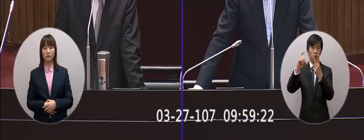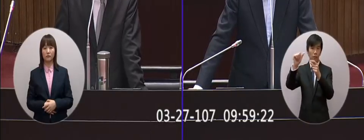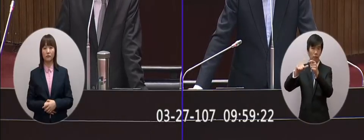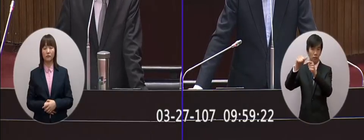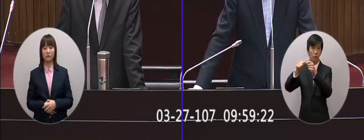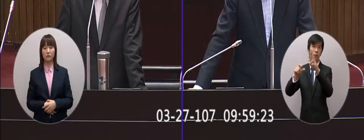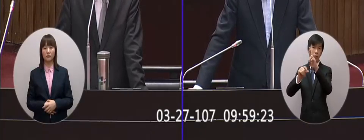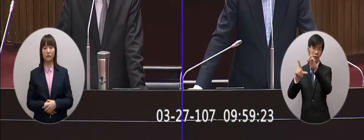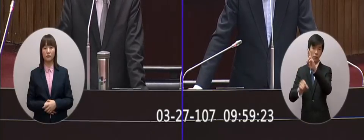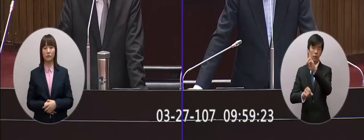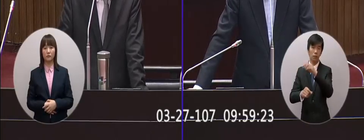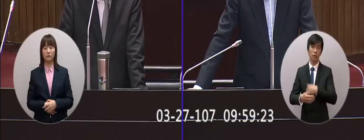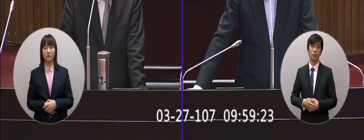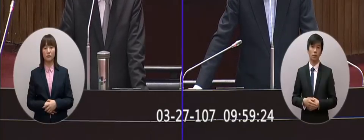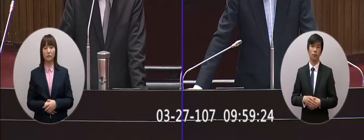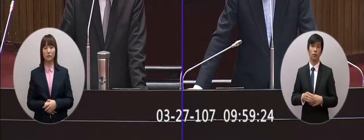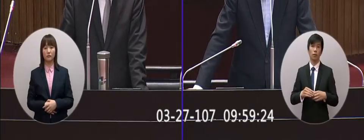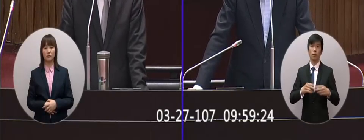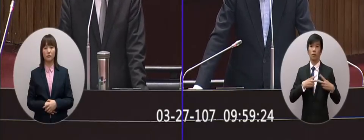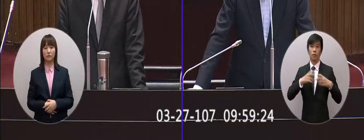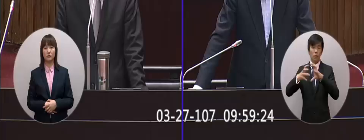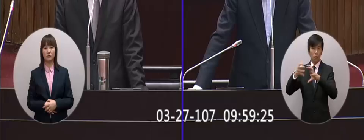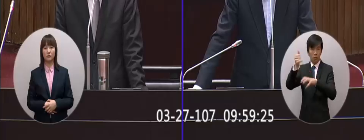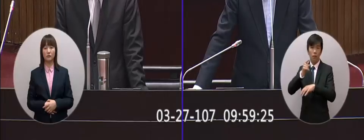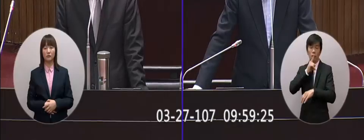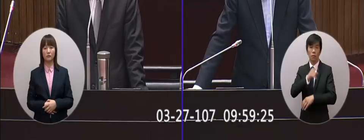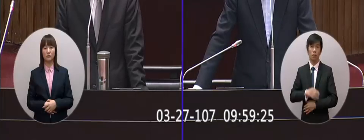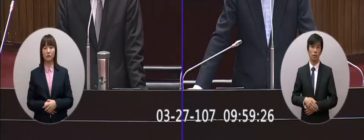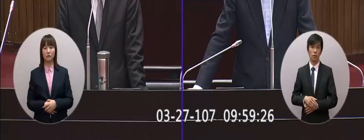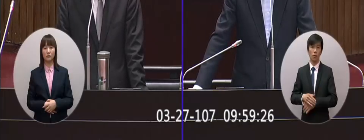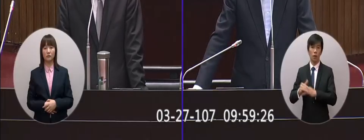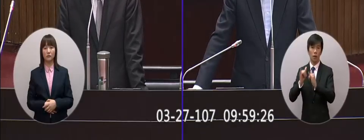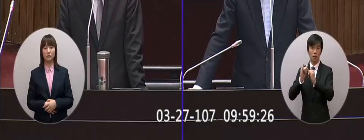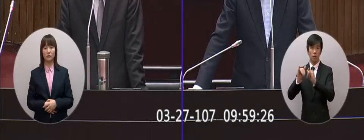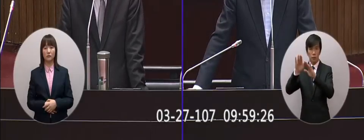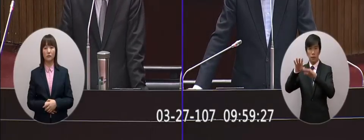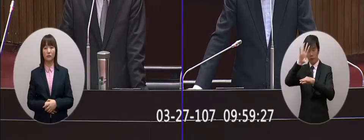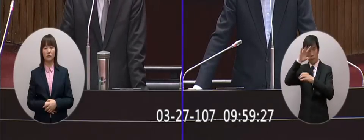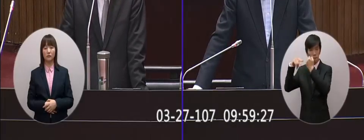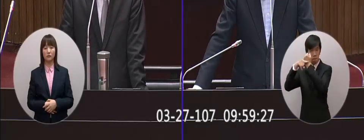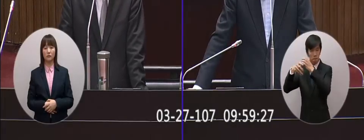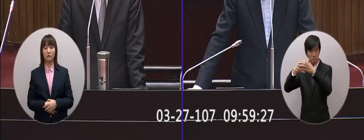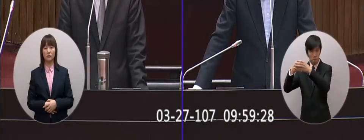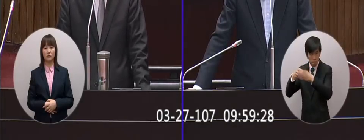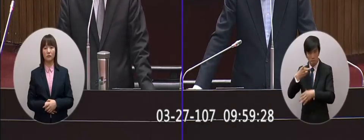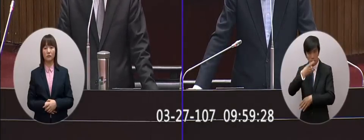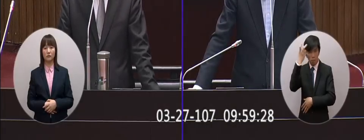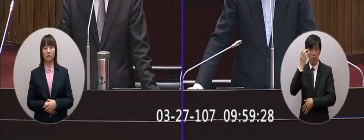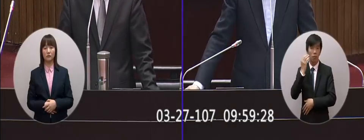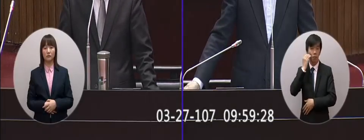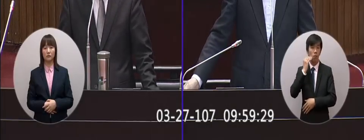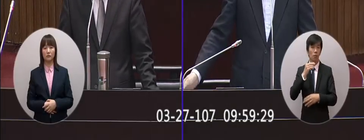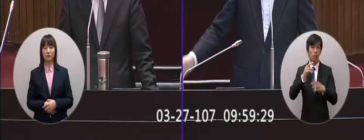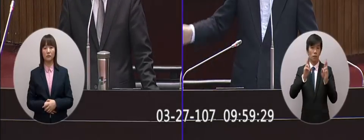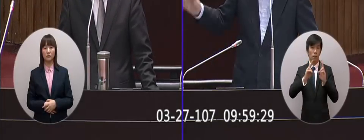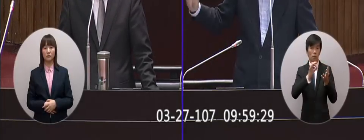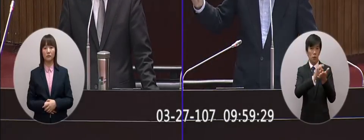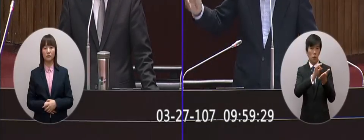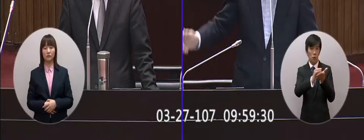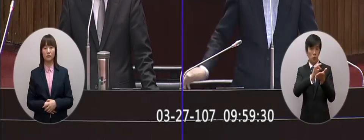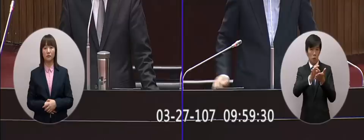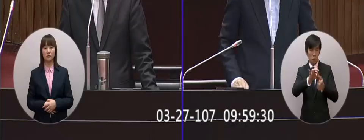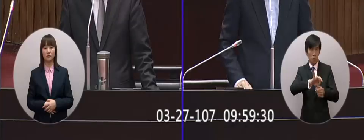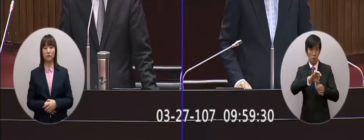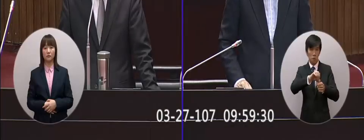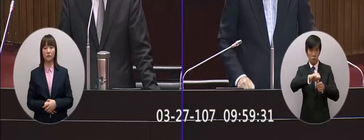2015年12月，蔡英文说：“民进党研究团队发现。”即使在用电需求持续增